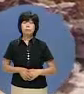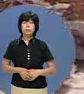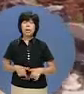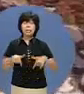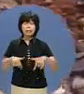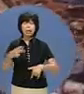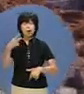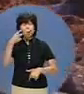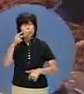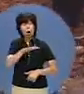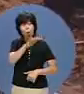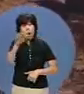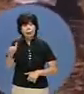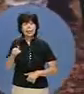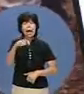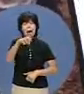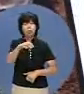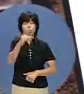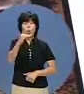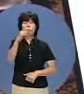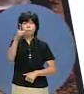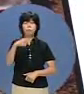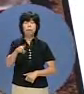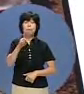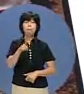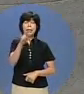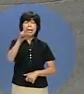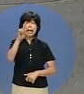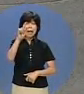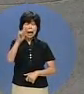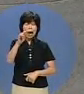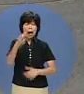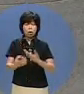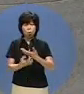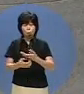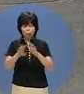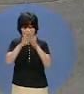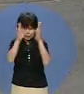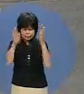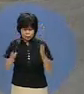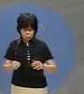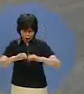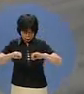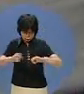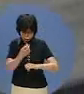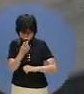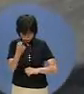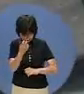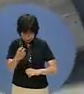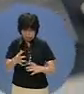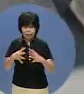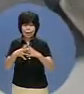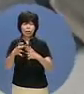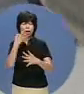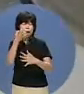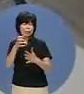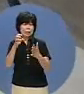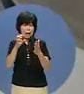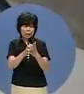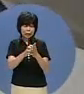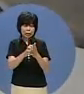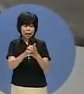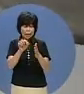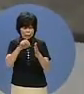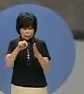西松ヶ丘にあるこんぴら窯跡の発掘調査では、宮という文字が刻まれた土器の蓋が2点発見